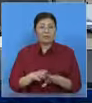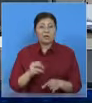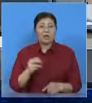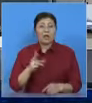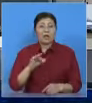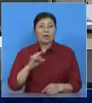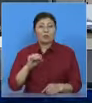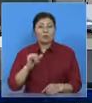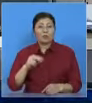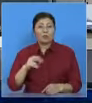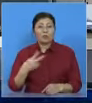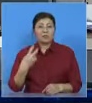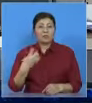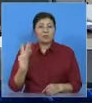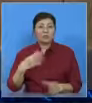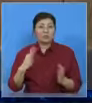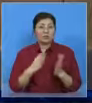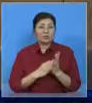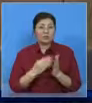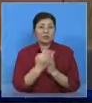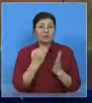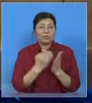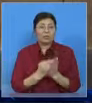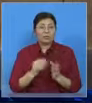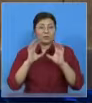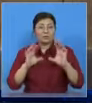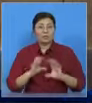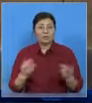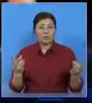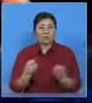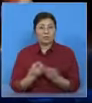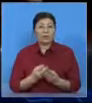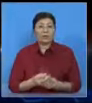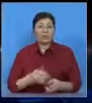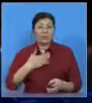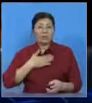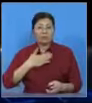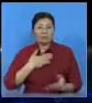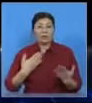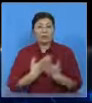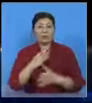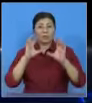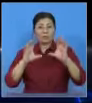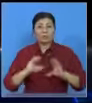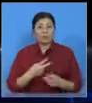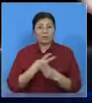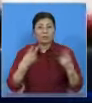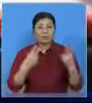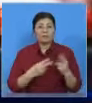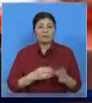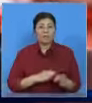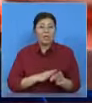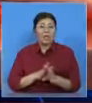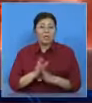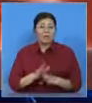Потому 247-ю статью Уголовного кодекса необходимо активизировать. Новой концепцией предлагается регулирование